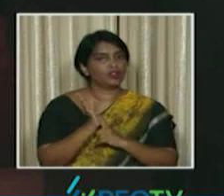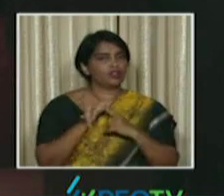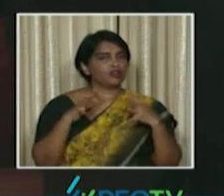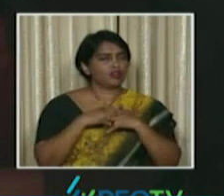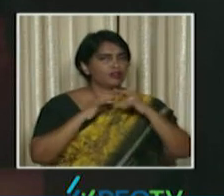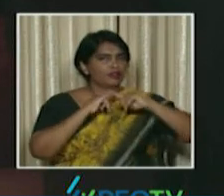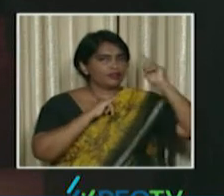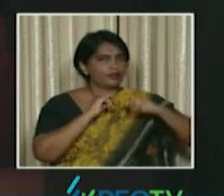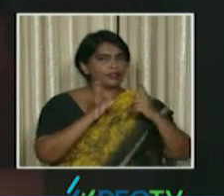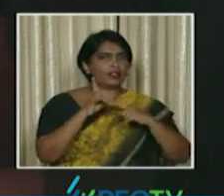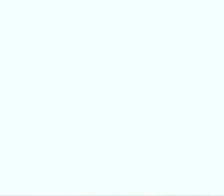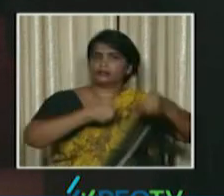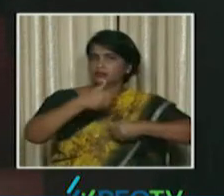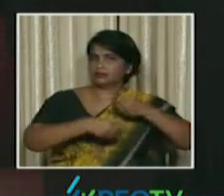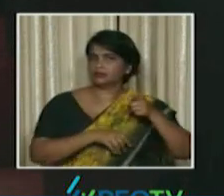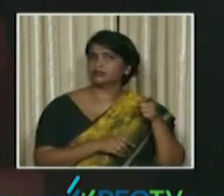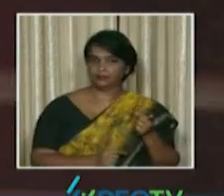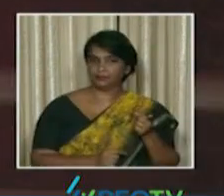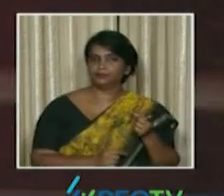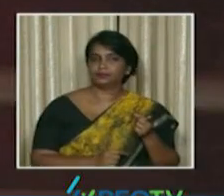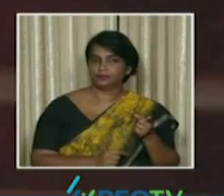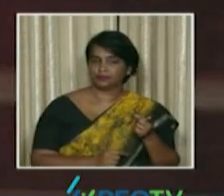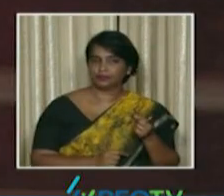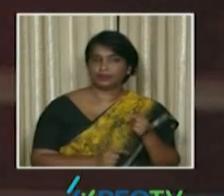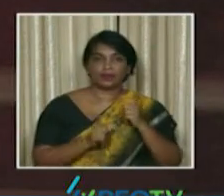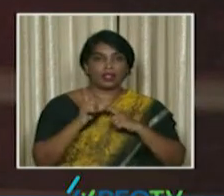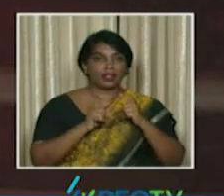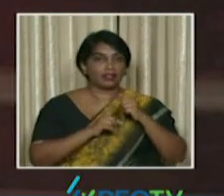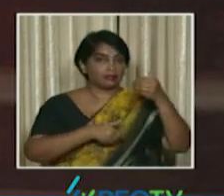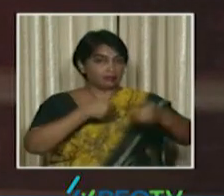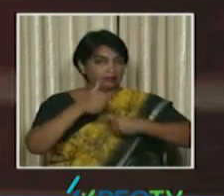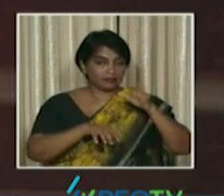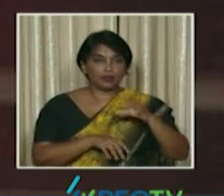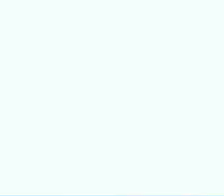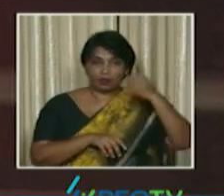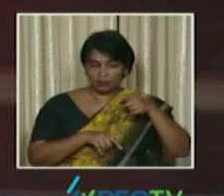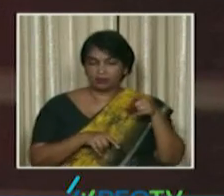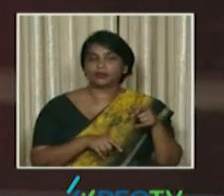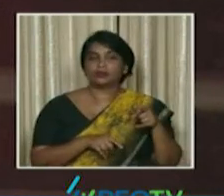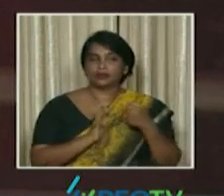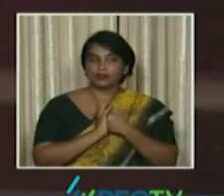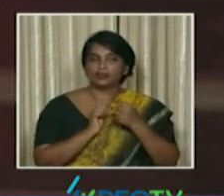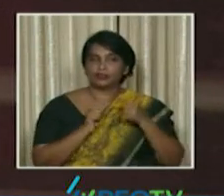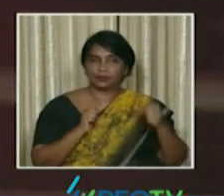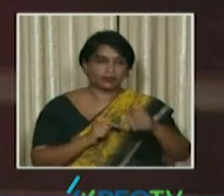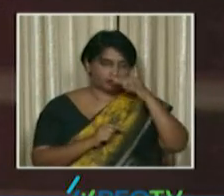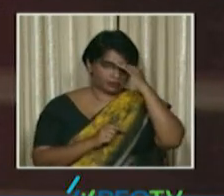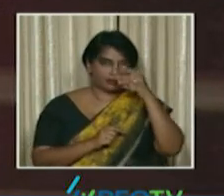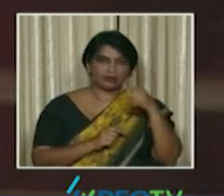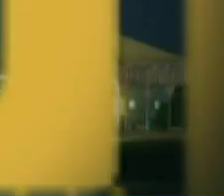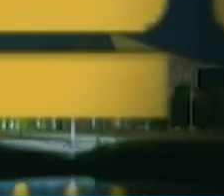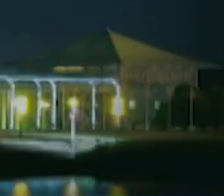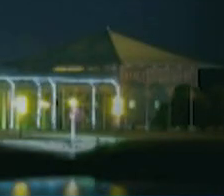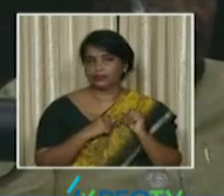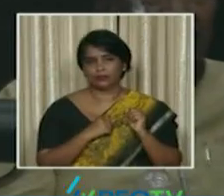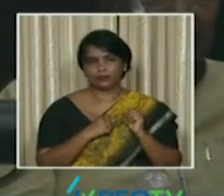විද්‍යාලයට අයදුම්පත් කැඳවීමේ ගැටලුවක් තිබෙනවා. ඉල්ලුම්පත් කැඳවීමේ දිනය පිළිබඳව ගරු විපක්ෂ නායකතුමා දැනුවත් කරපු එක